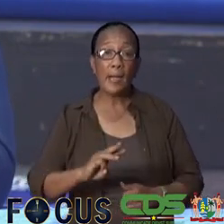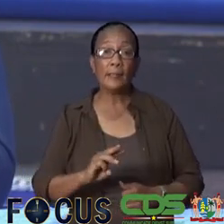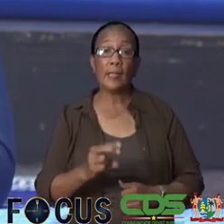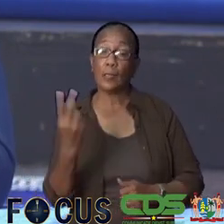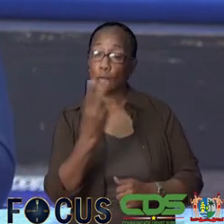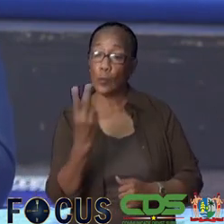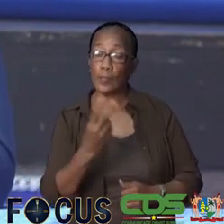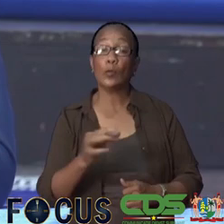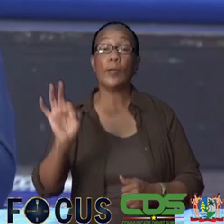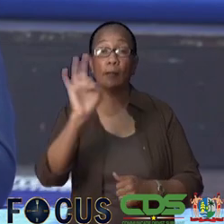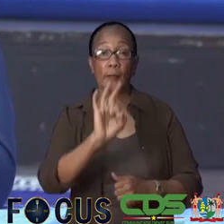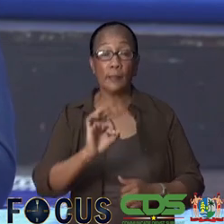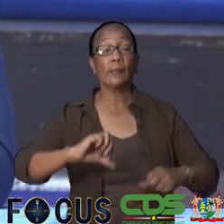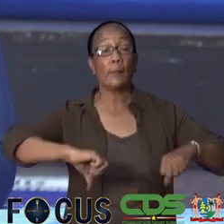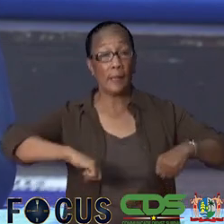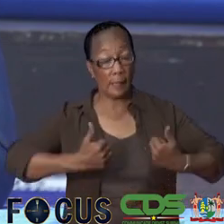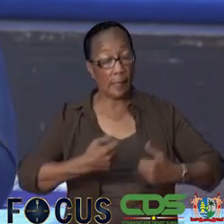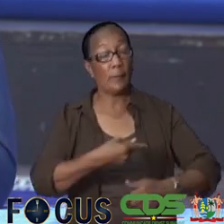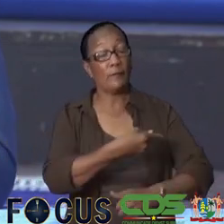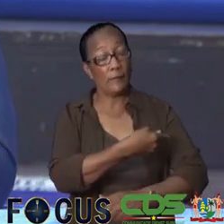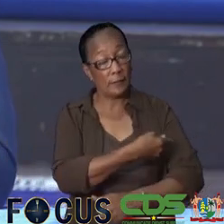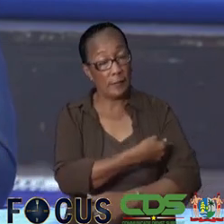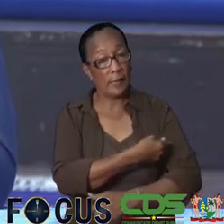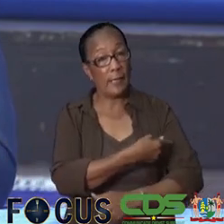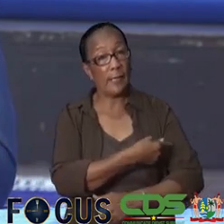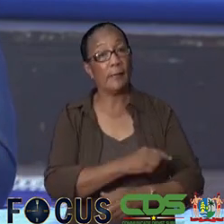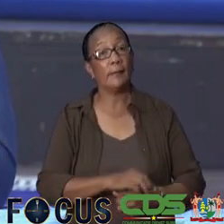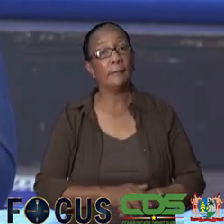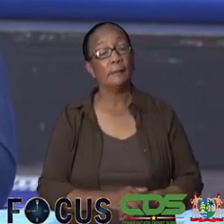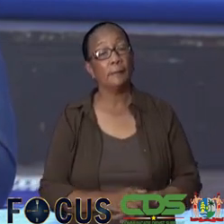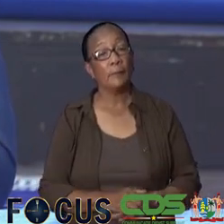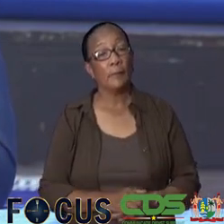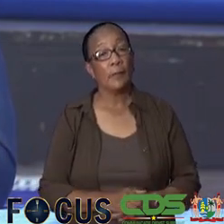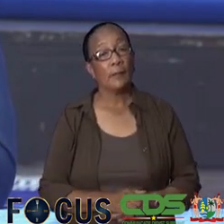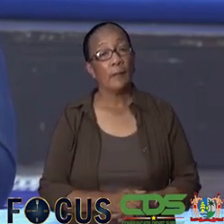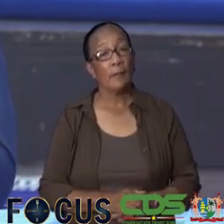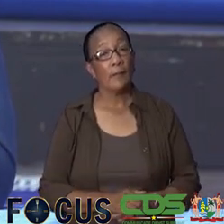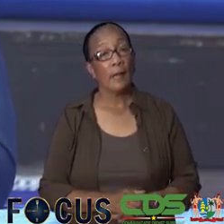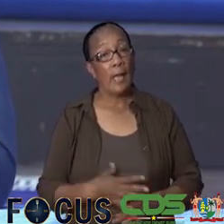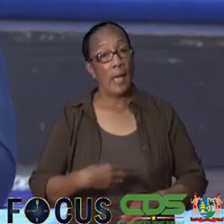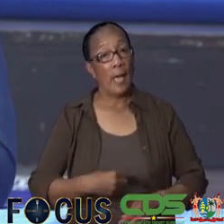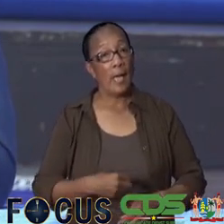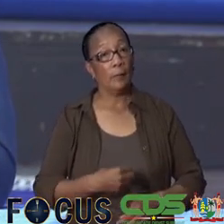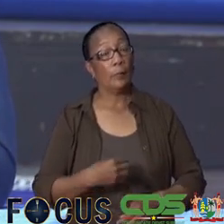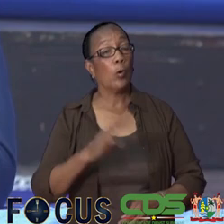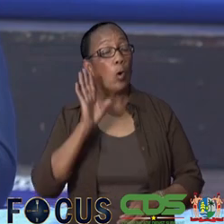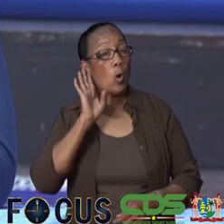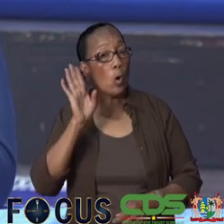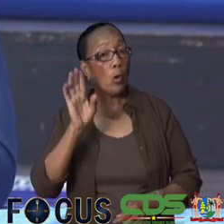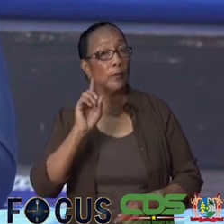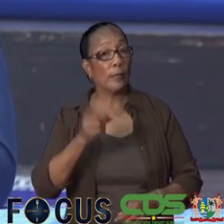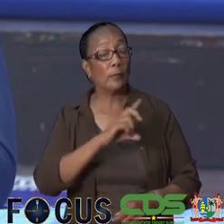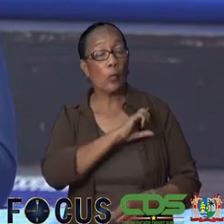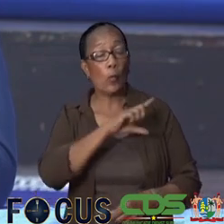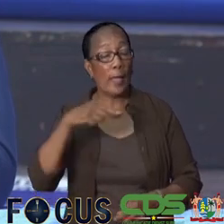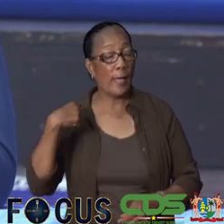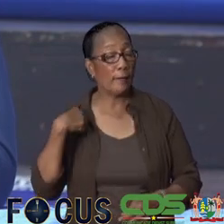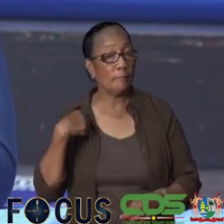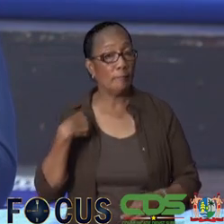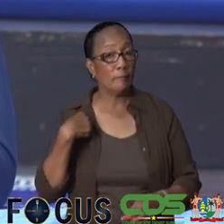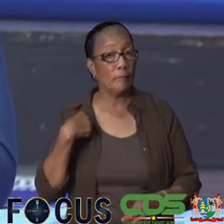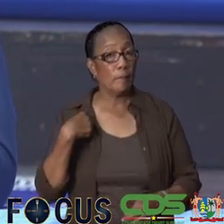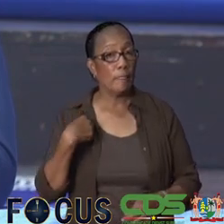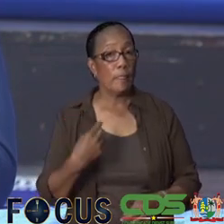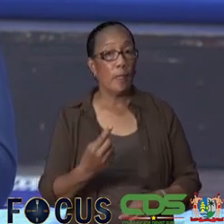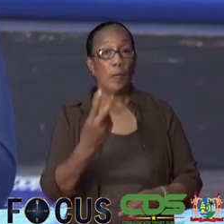22 februari te van start te gaan met de kick-off. U hebt daarnet van mij gehoord dat wij helaas